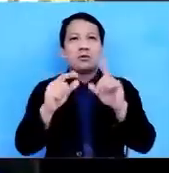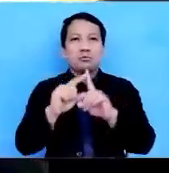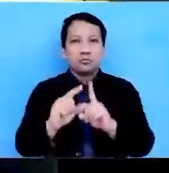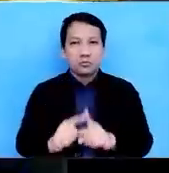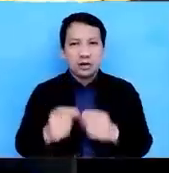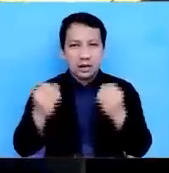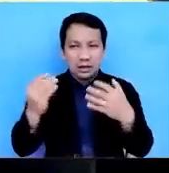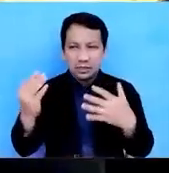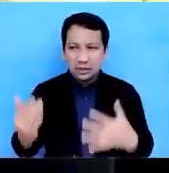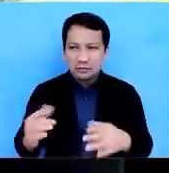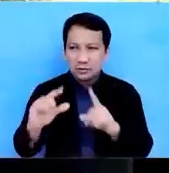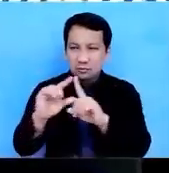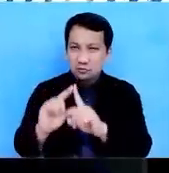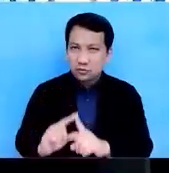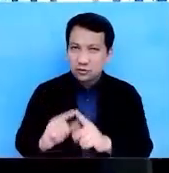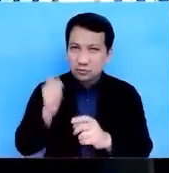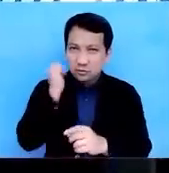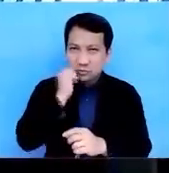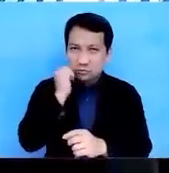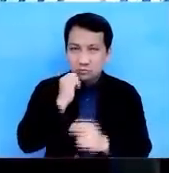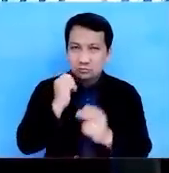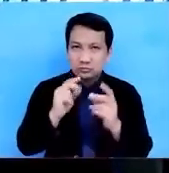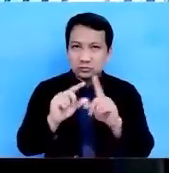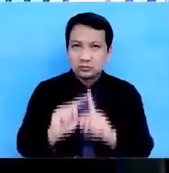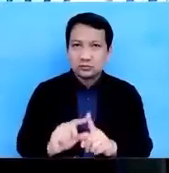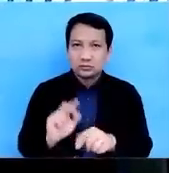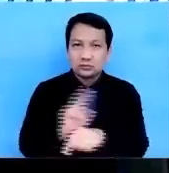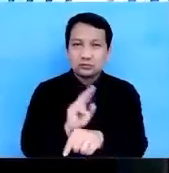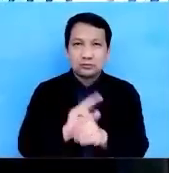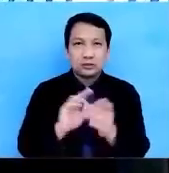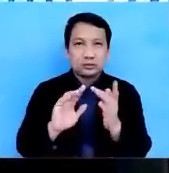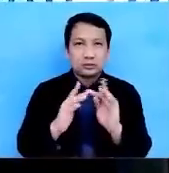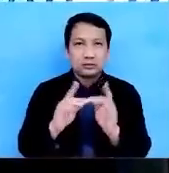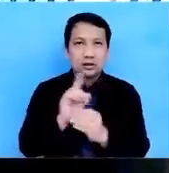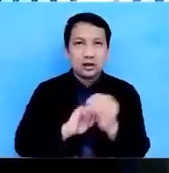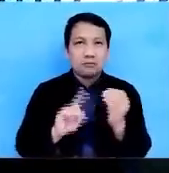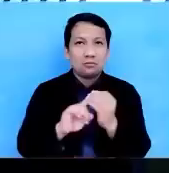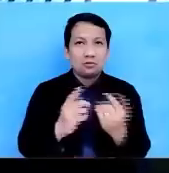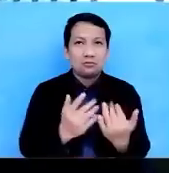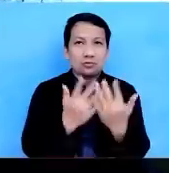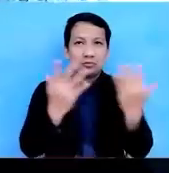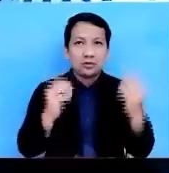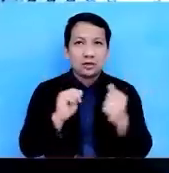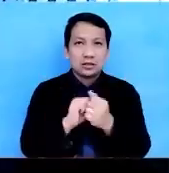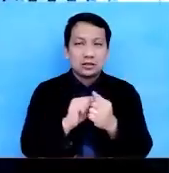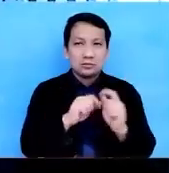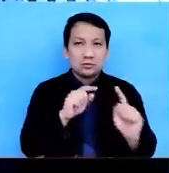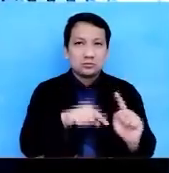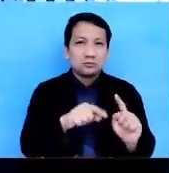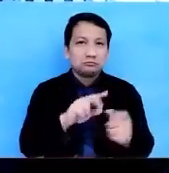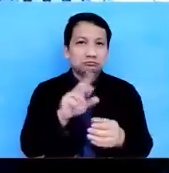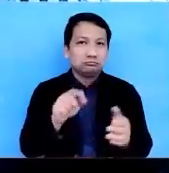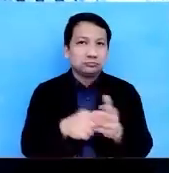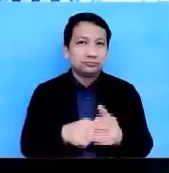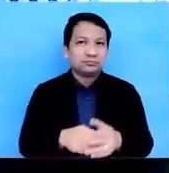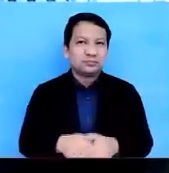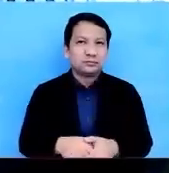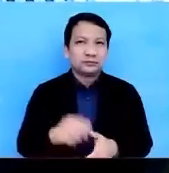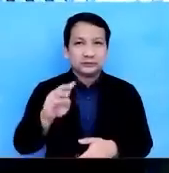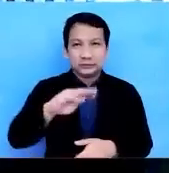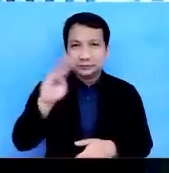ng mga salitang madalas gamitin ng netizens online kaugnay po sa sunog. Siyempre, kasama po rin ang mga salitang